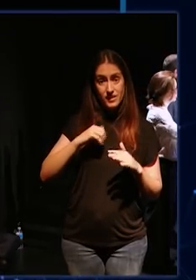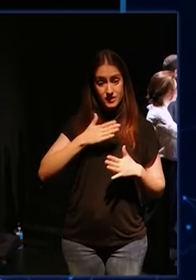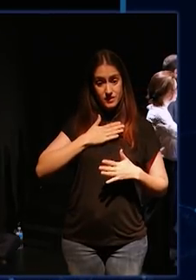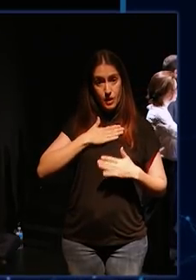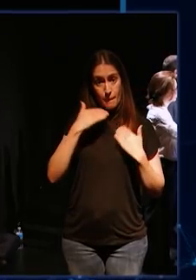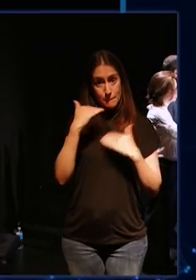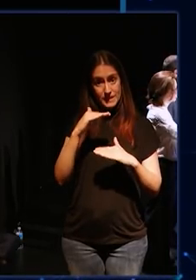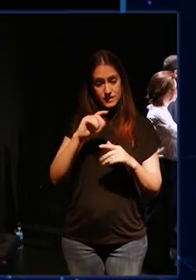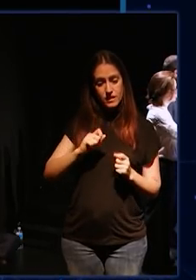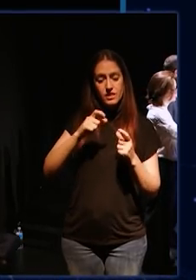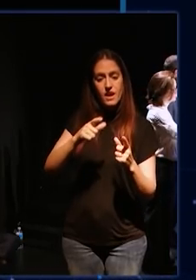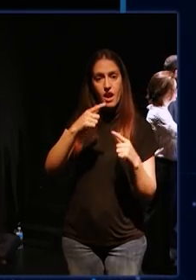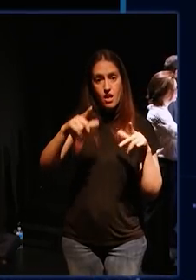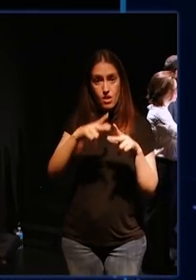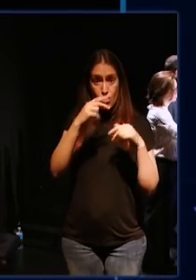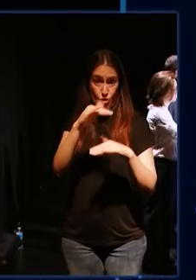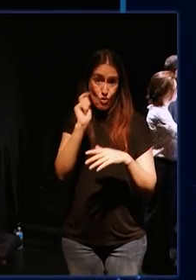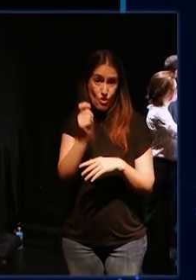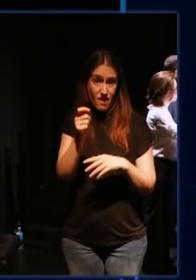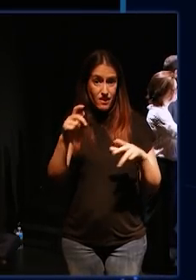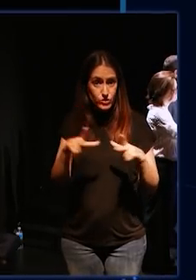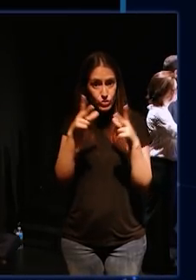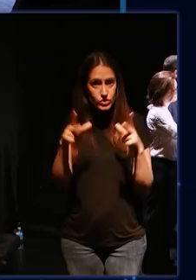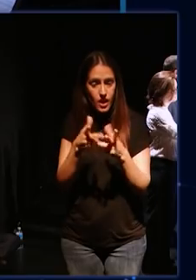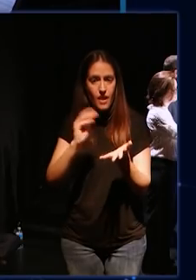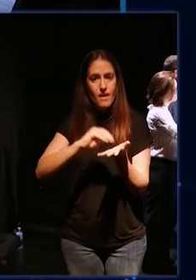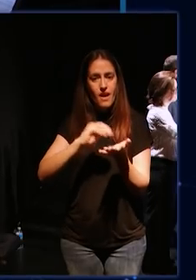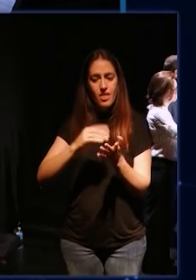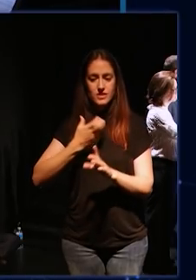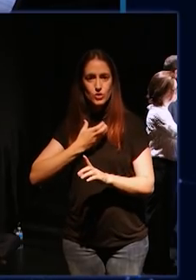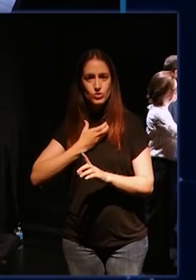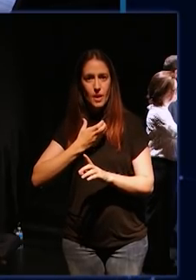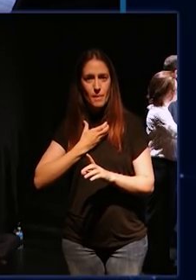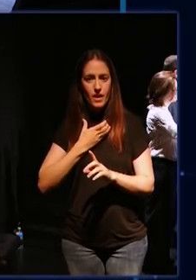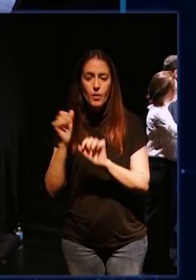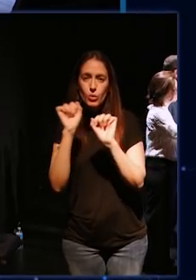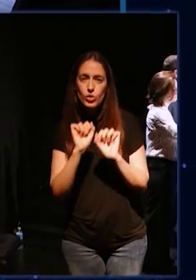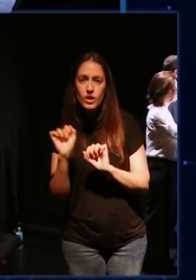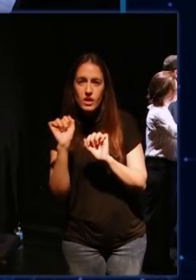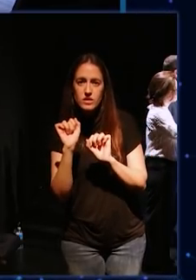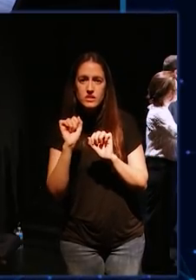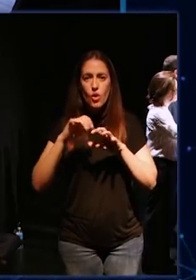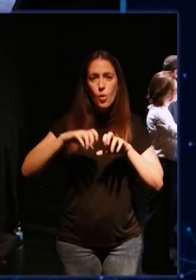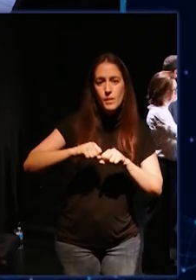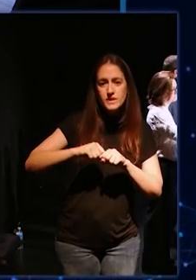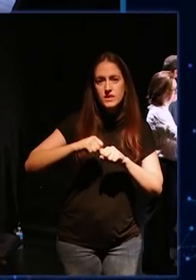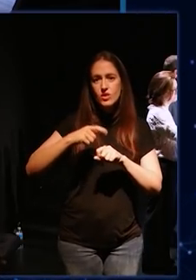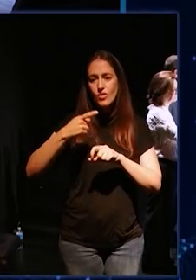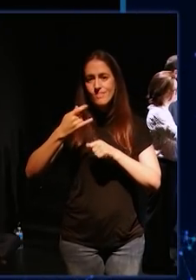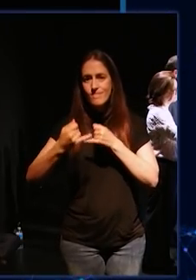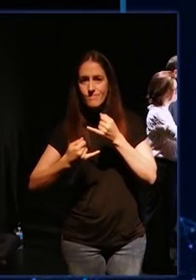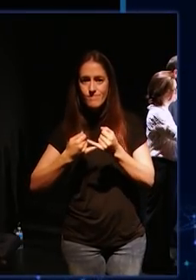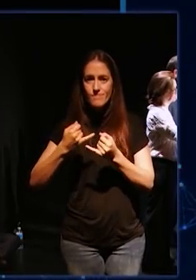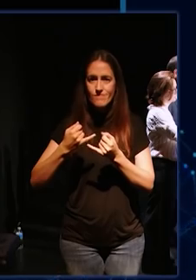al lloguer social, efectivament, si es troben que des de l'Ajuntament es protegeix accions d'ocupació, etcètera, etcètera, efectivament